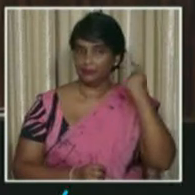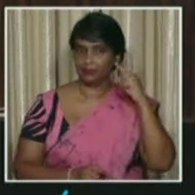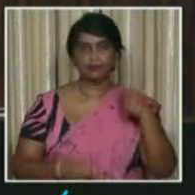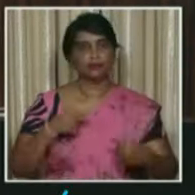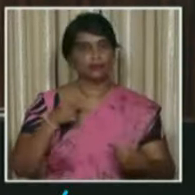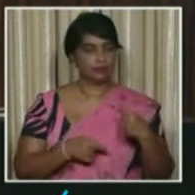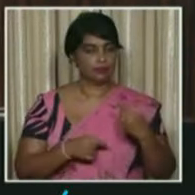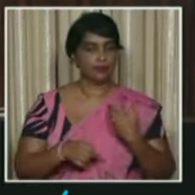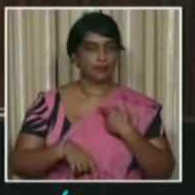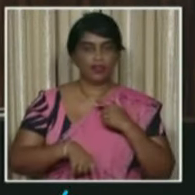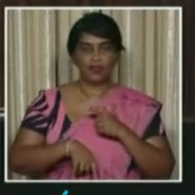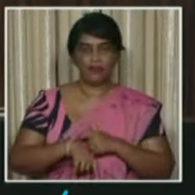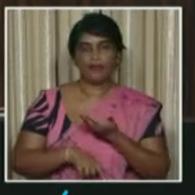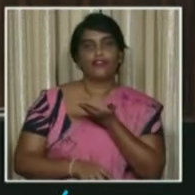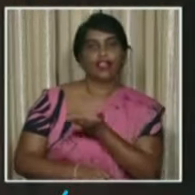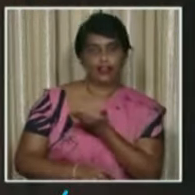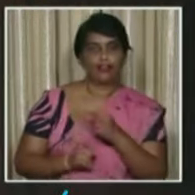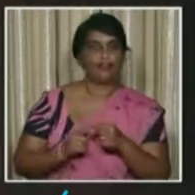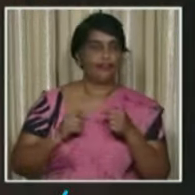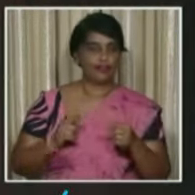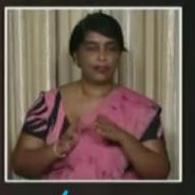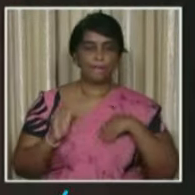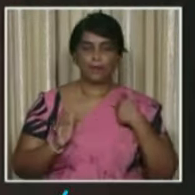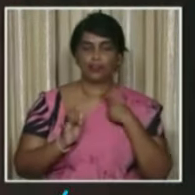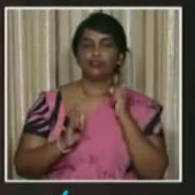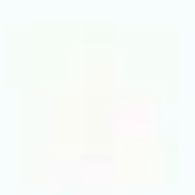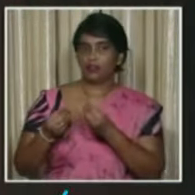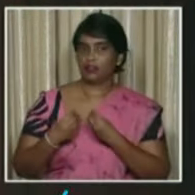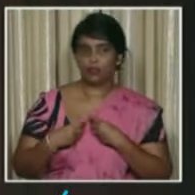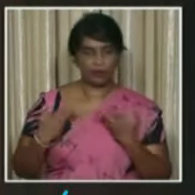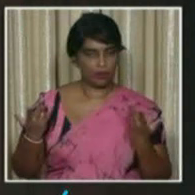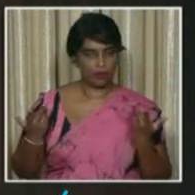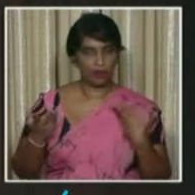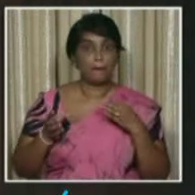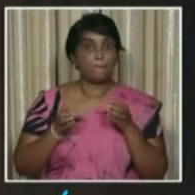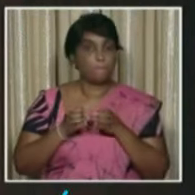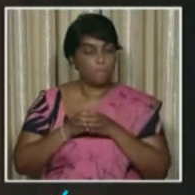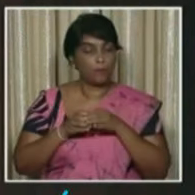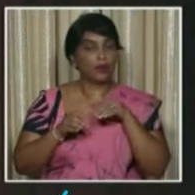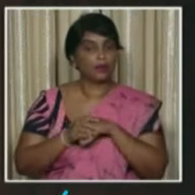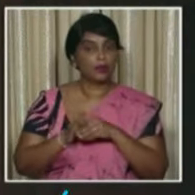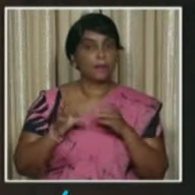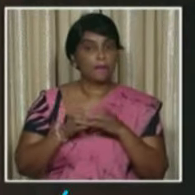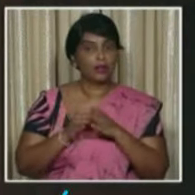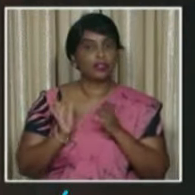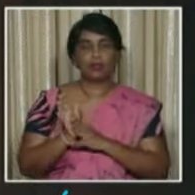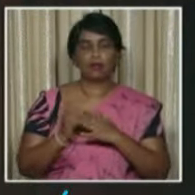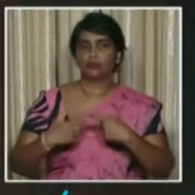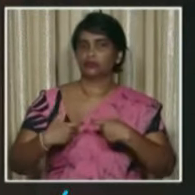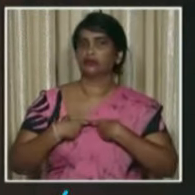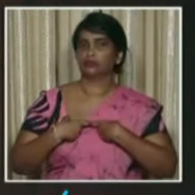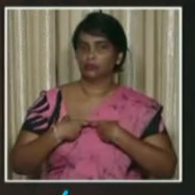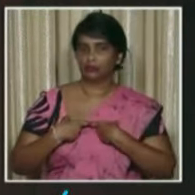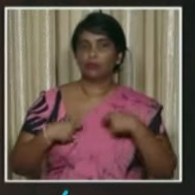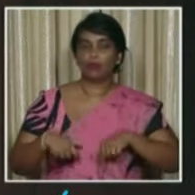විවාදයට මට වෙලාවක් ඉල්ලුවා විපක්ෂයේ අපේ ප්‍රධාන සම්විධායකතුමාගෙන් ලැබුණේ නැහැ. දැන් පක්ෂයේ විදියට මගේ පක්ෂ සමාජිකත්වයත් තහනම් කරලා තියෙනවා. මම ඒකට